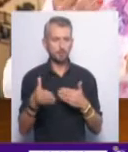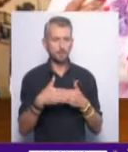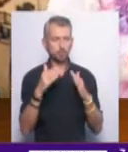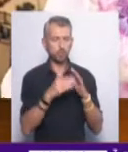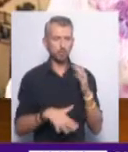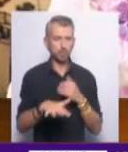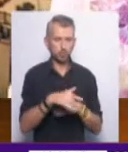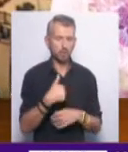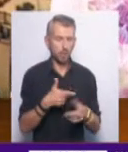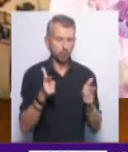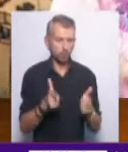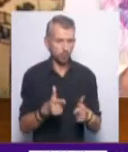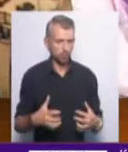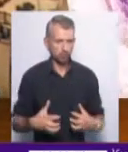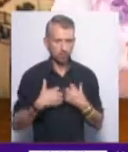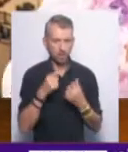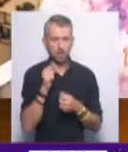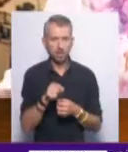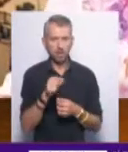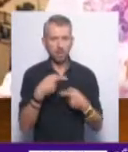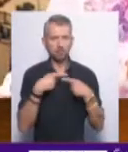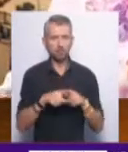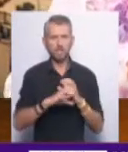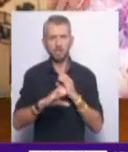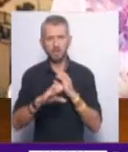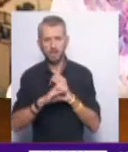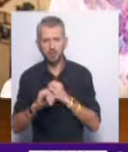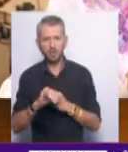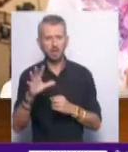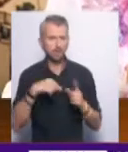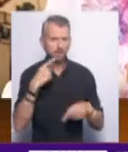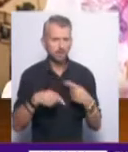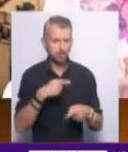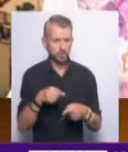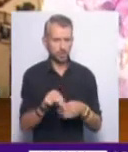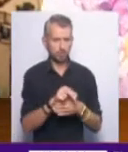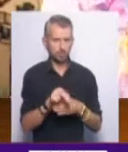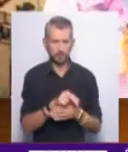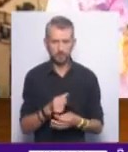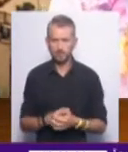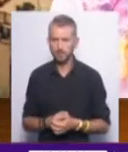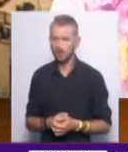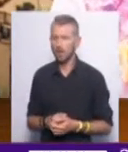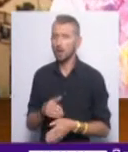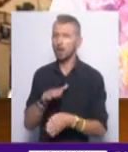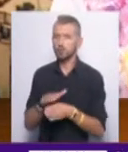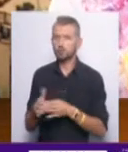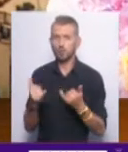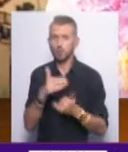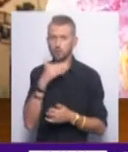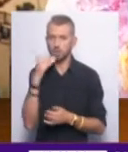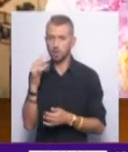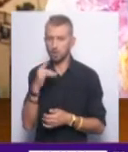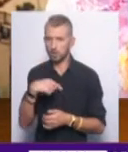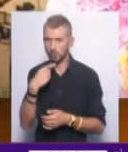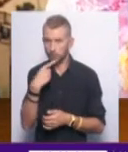території, я згодна, жах. Там йдуть так. інженерні мережі, і весь час їх виремонтують. Так, абсолютно. Ми сьогодні вже неодноразово про це говорили.